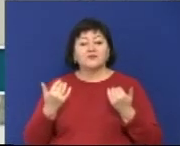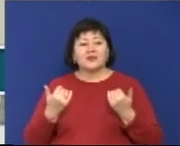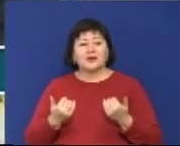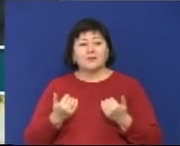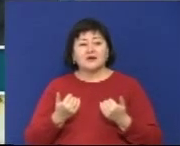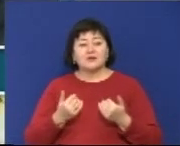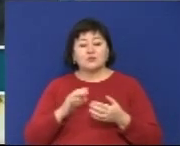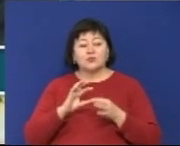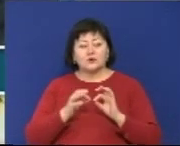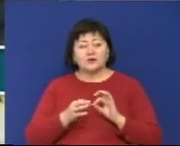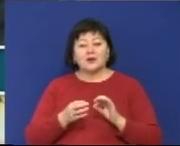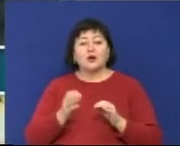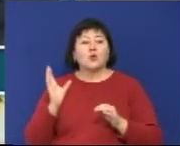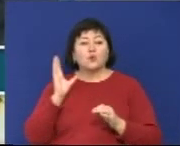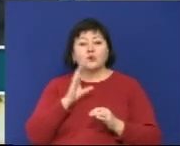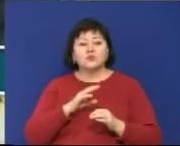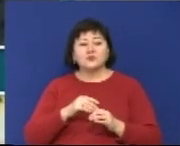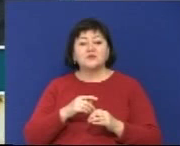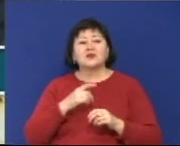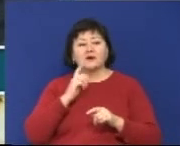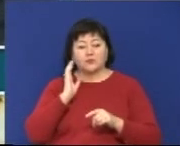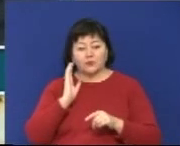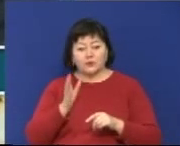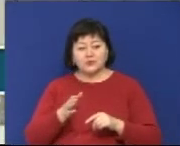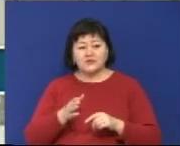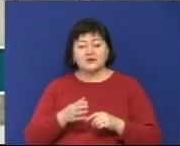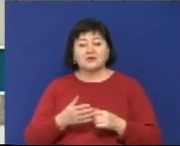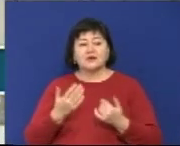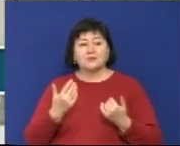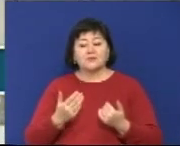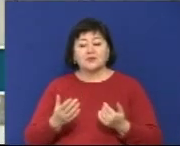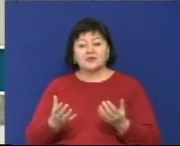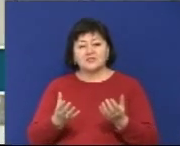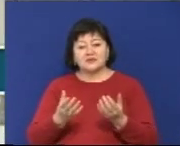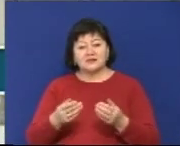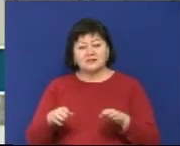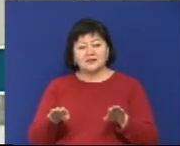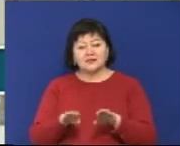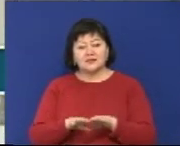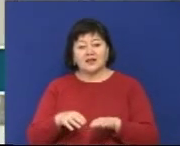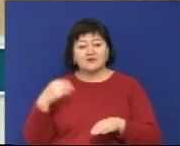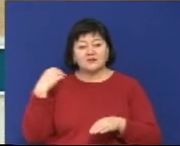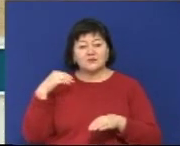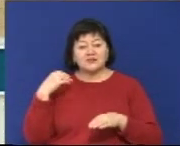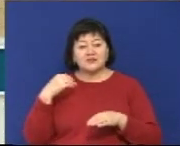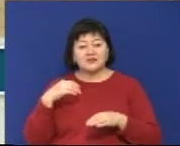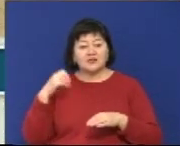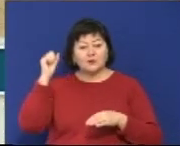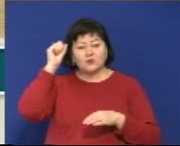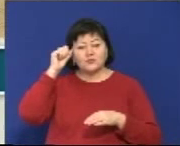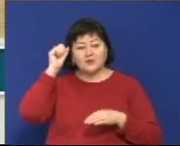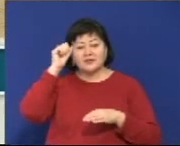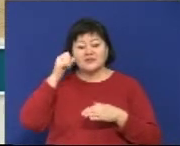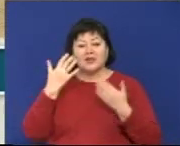Поэтому конечный успех не за горами. Тем более мы с моим коллегом Шавкат Мирзиёевичем